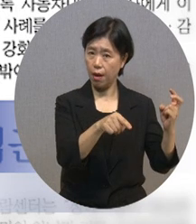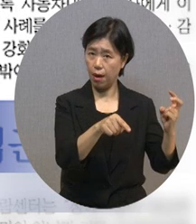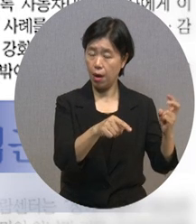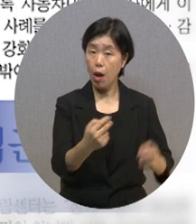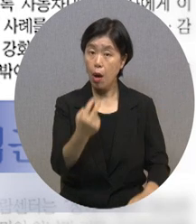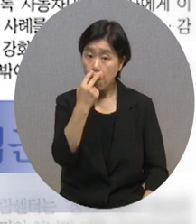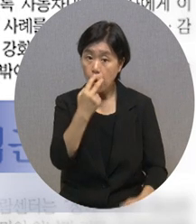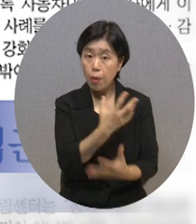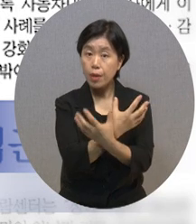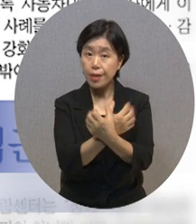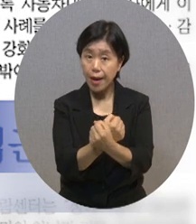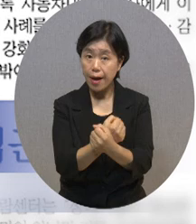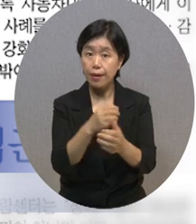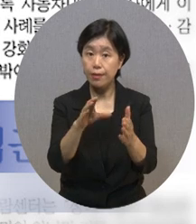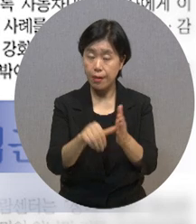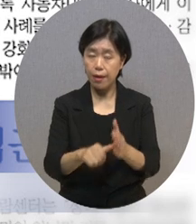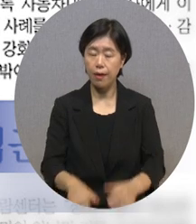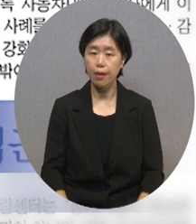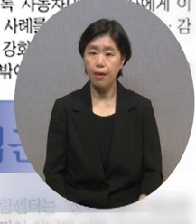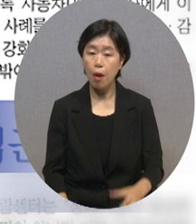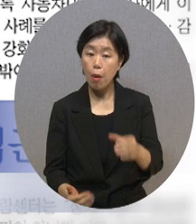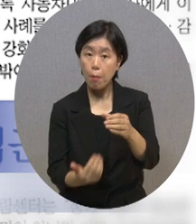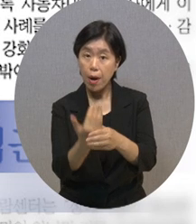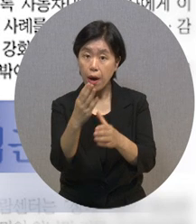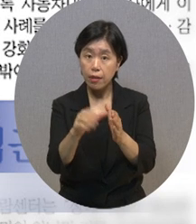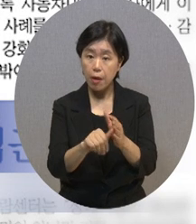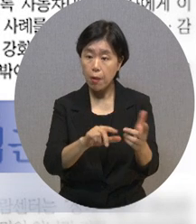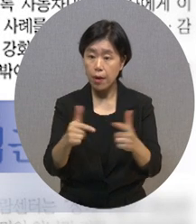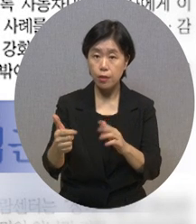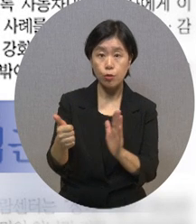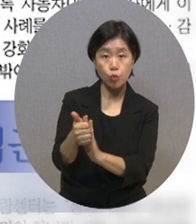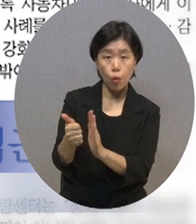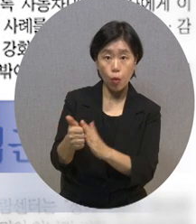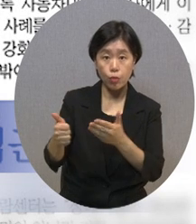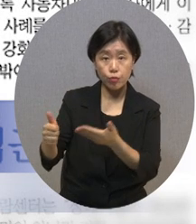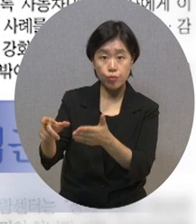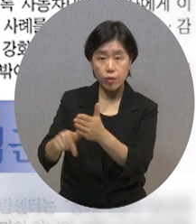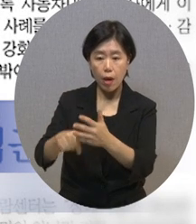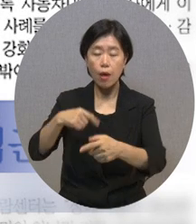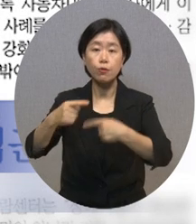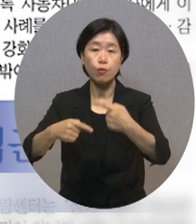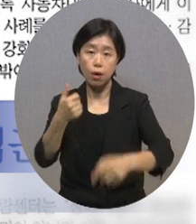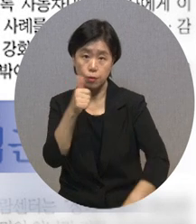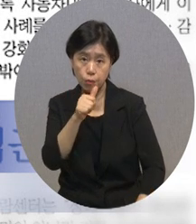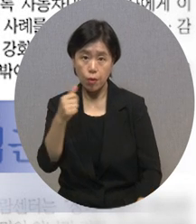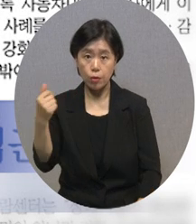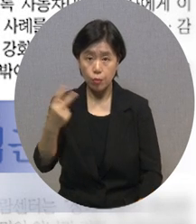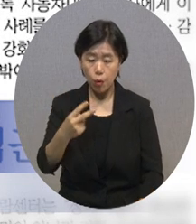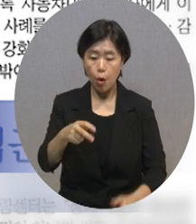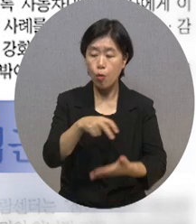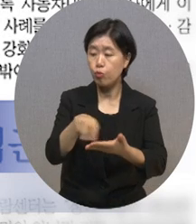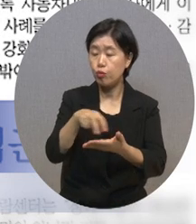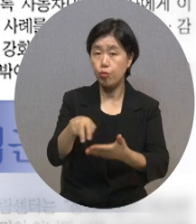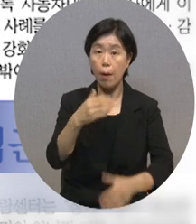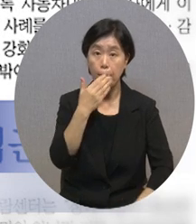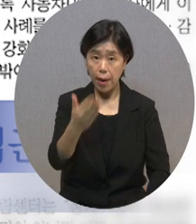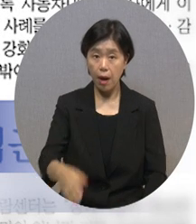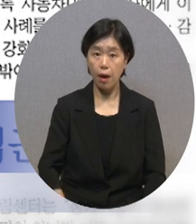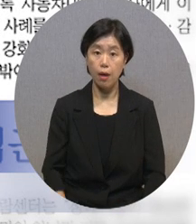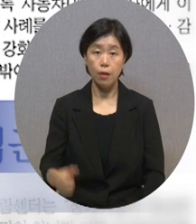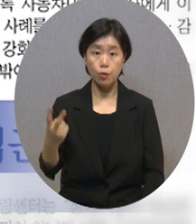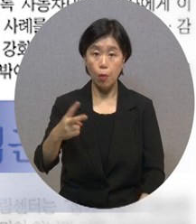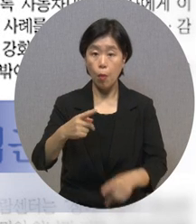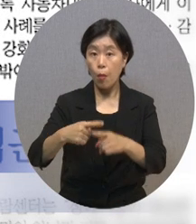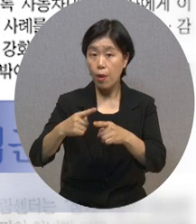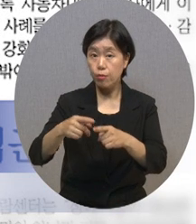따른 사고 신고 접수와 출동 서비스 등을 문자나 수어 서비스를 제공하고 있는 점과 할부 거래에 관한